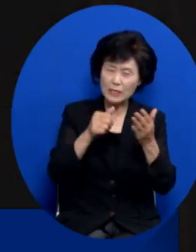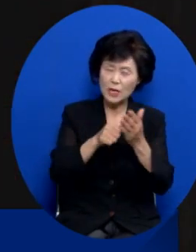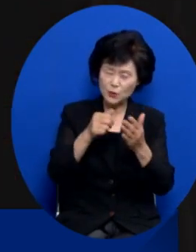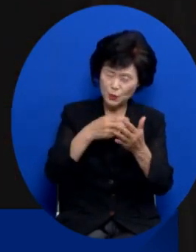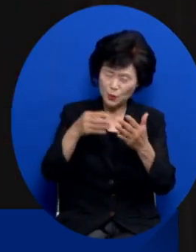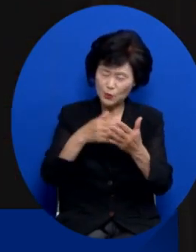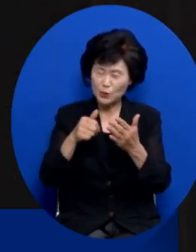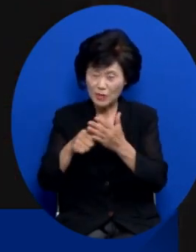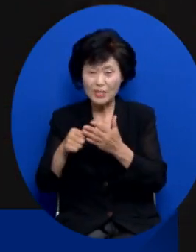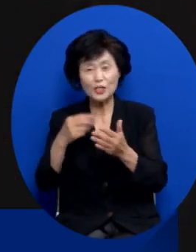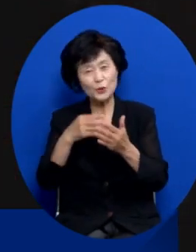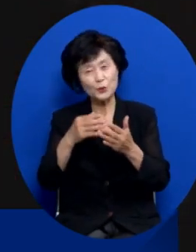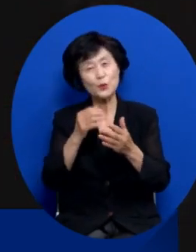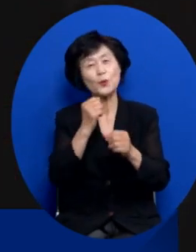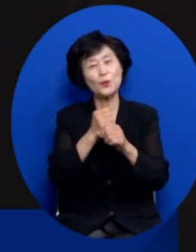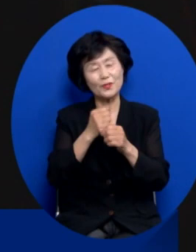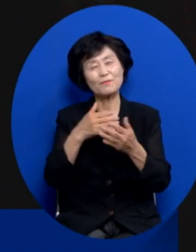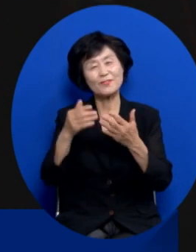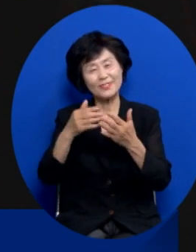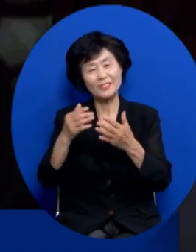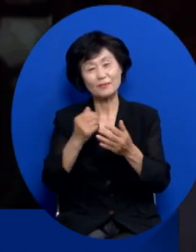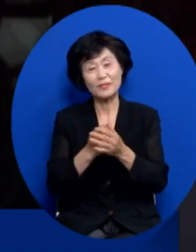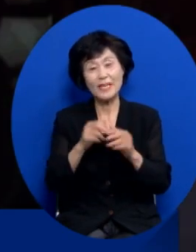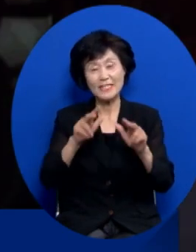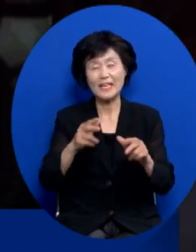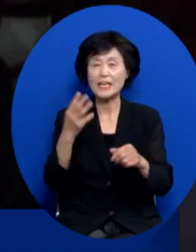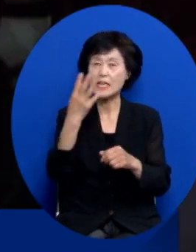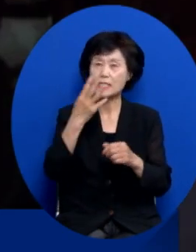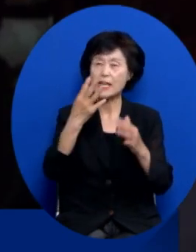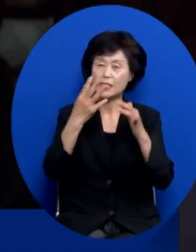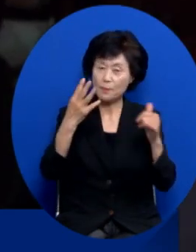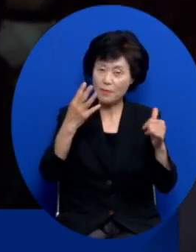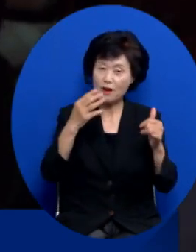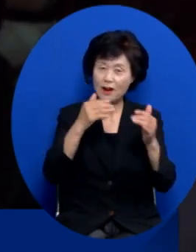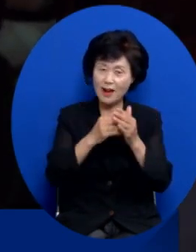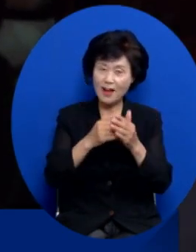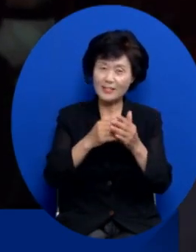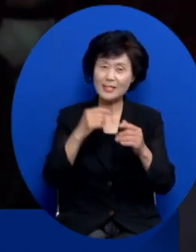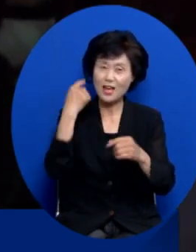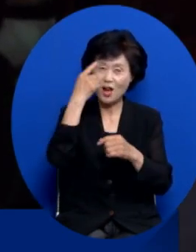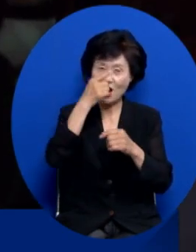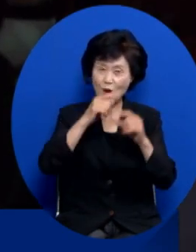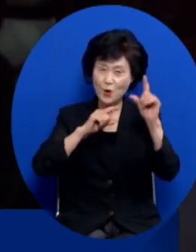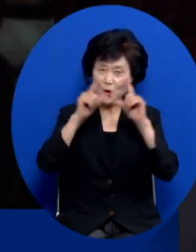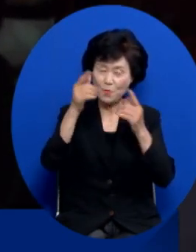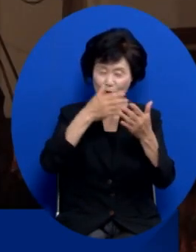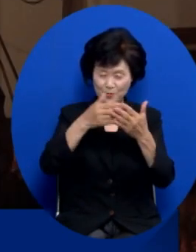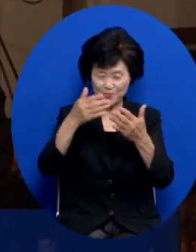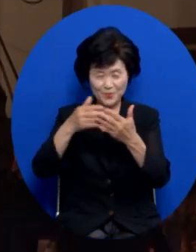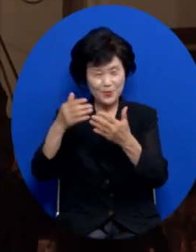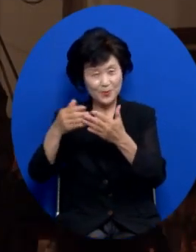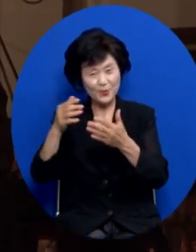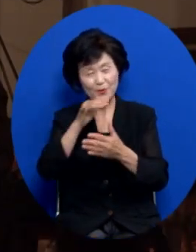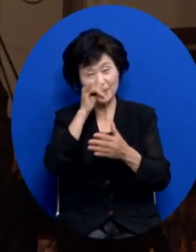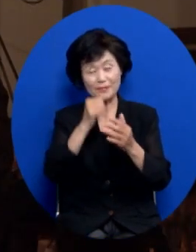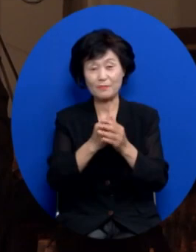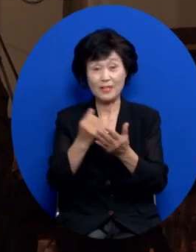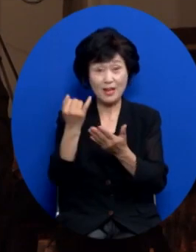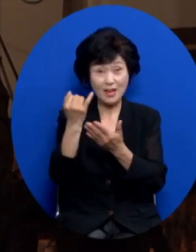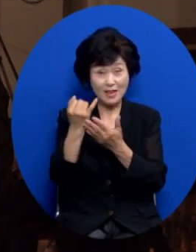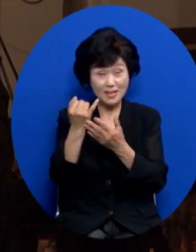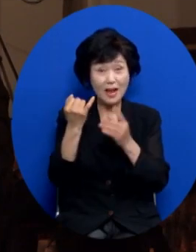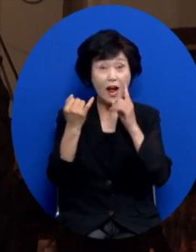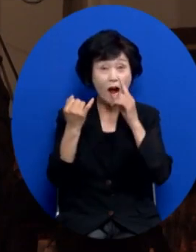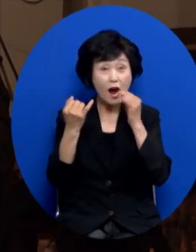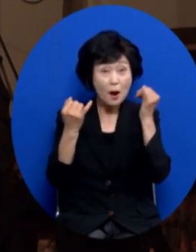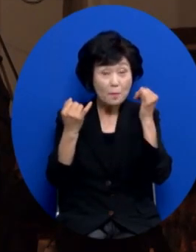2000년을 그었다가 이제는 4000번까지 그렸습니다. 정은혜 작가의